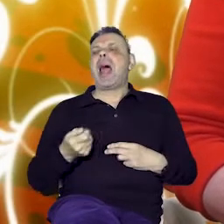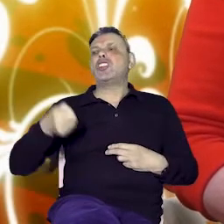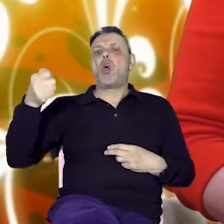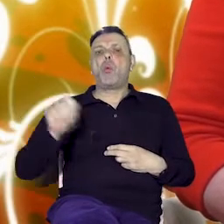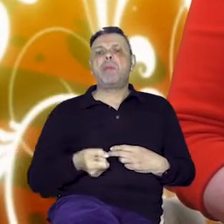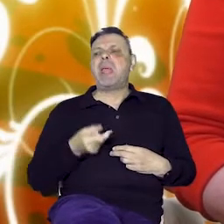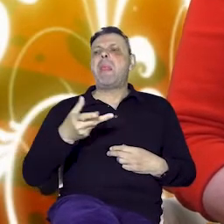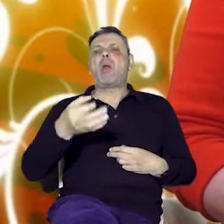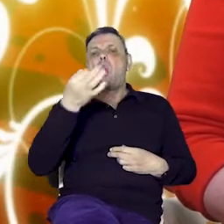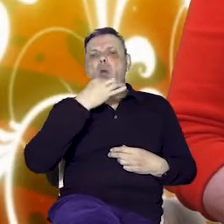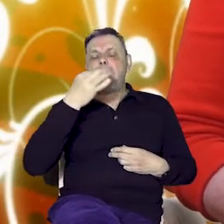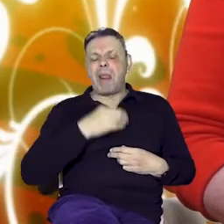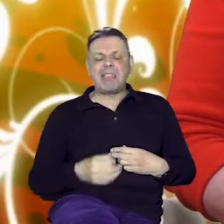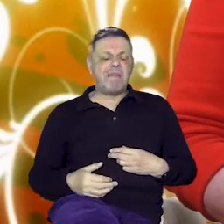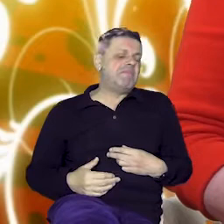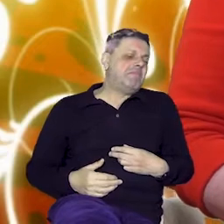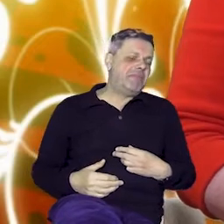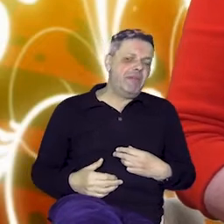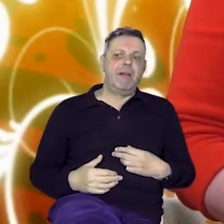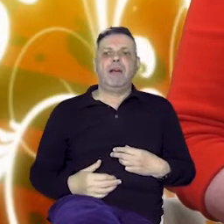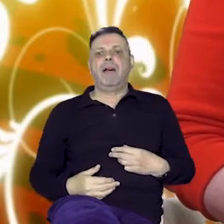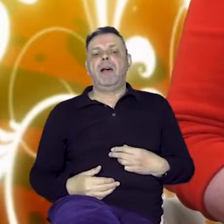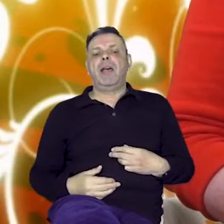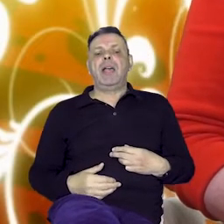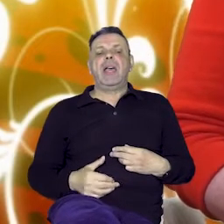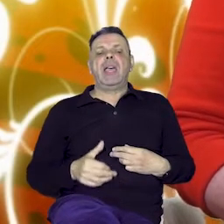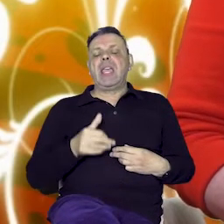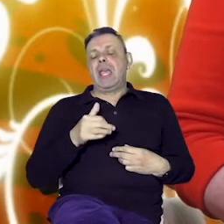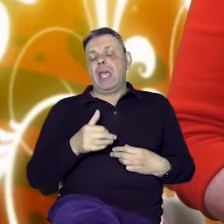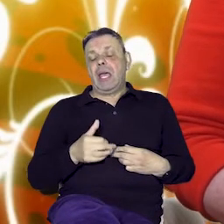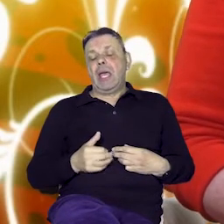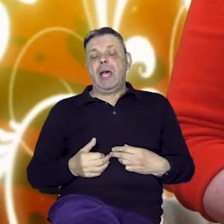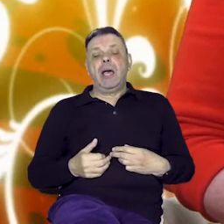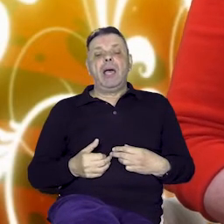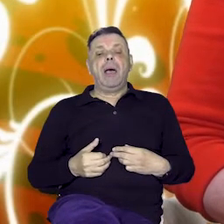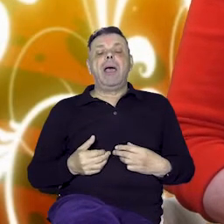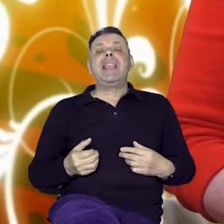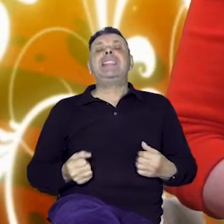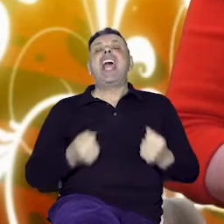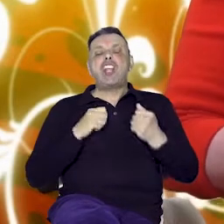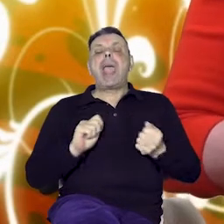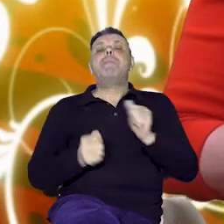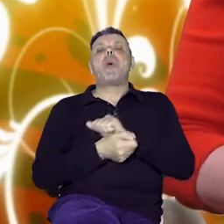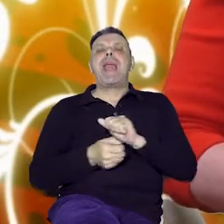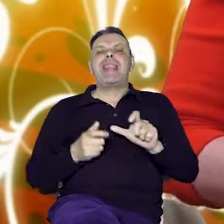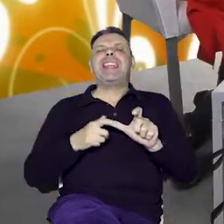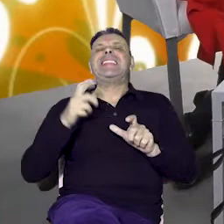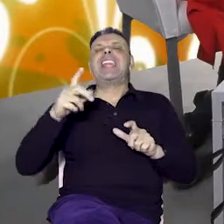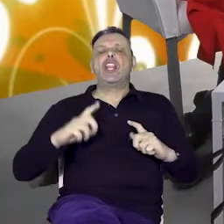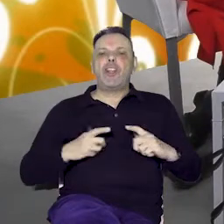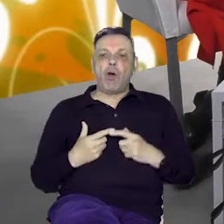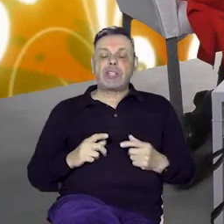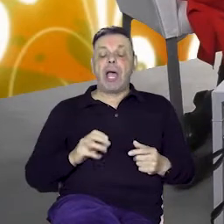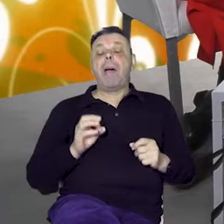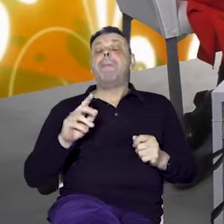nekoliko tableta, koliko god ljudi imali puno lijekova i žale se na puno lijekova, puno je teže promijeniti stil života. Ali bez promjene